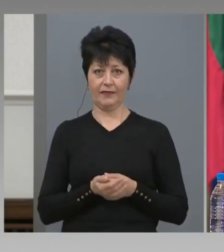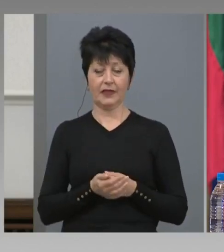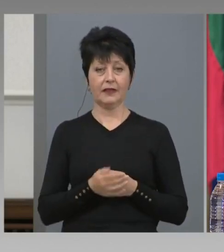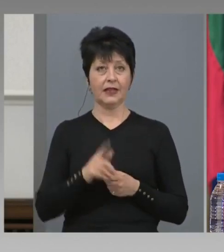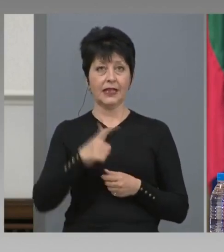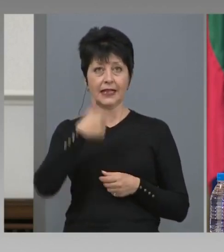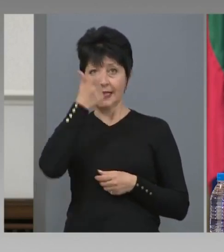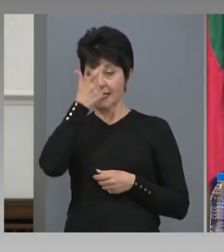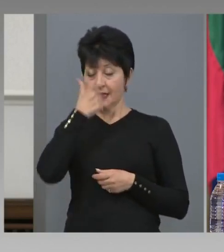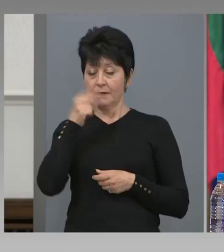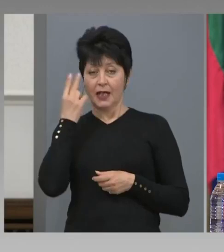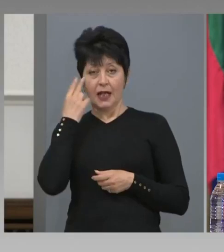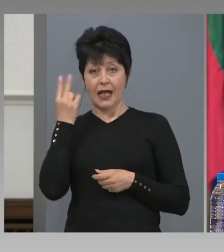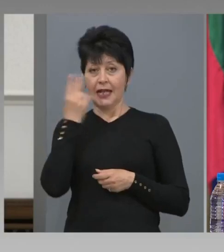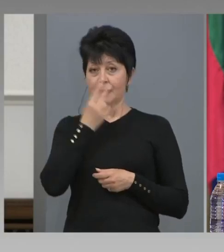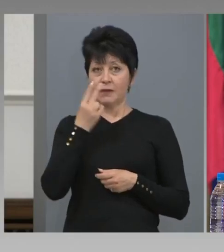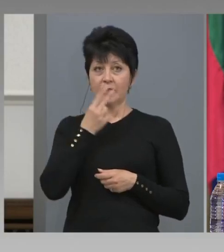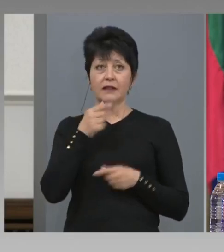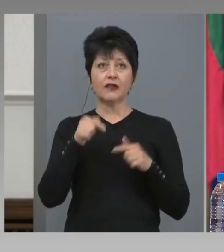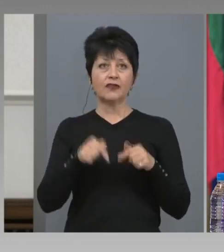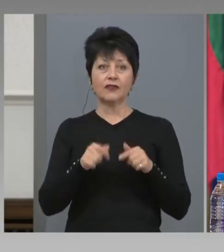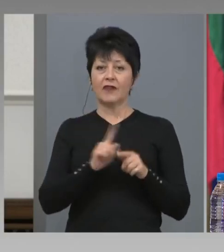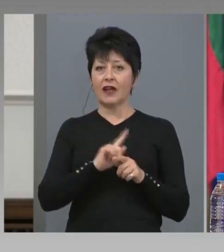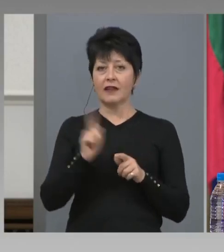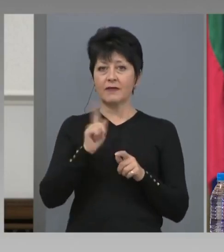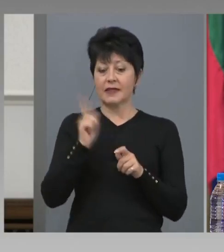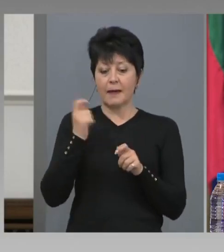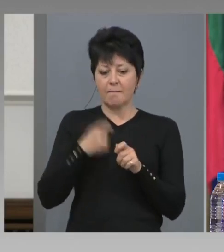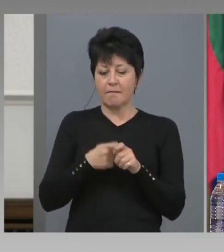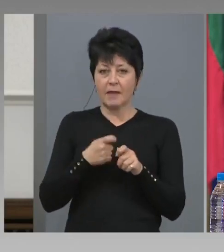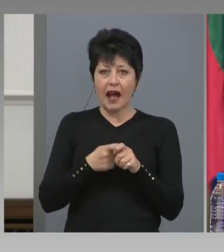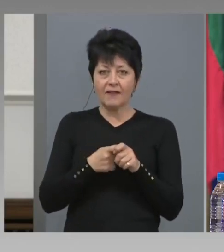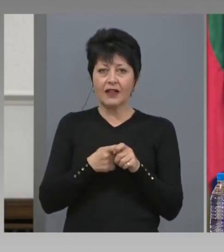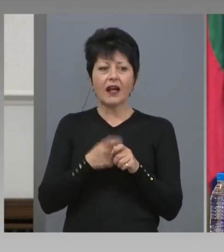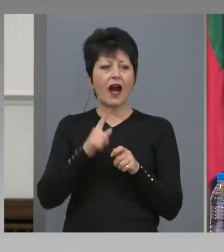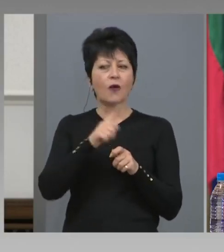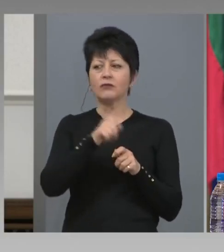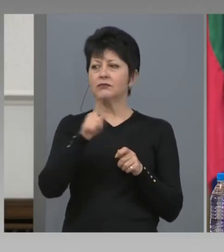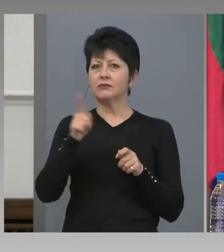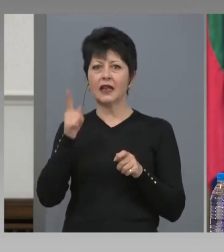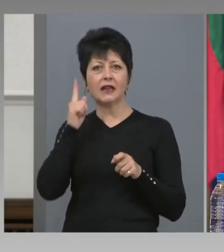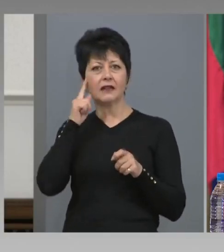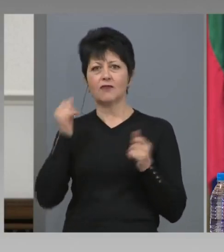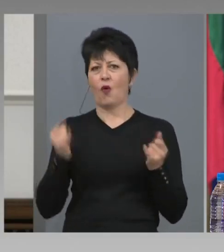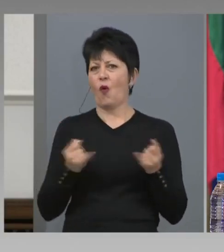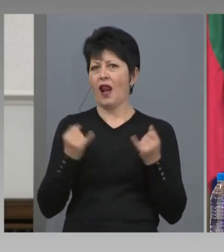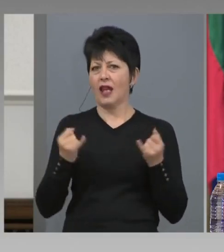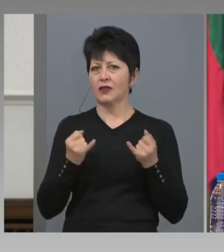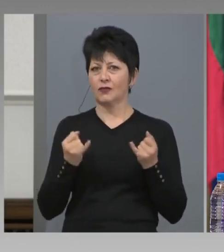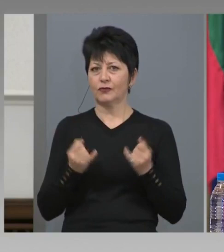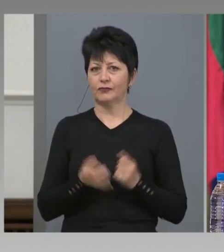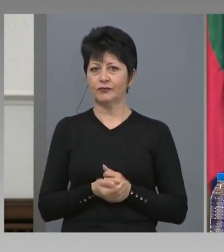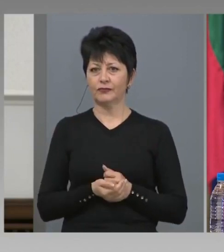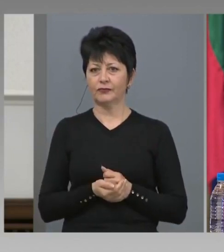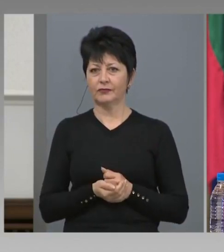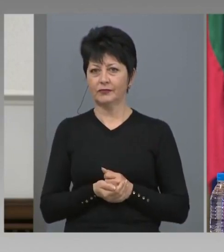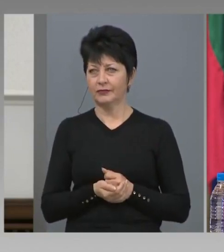Сами разбирате, че това не би се правило, ако някъде мислят, че е по-лесно.